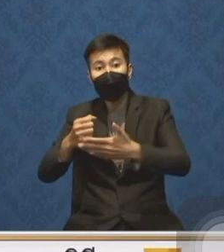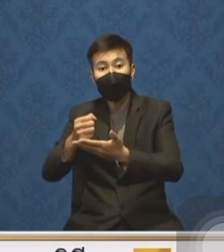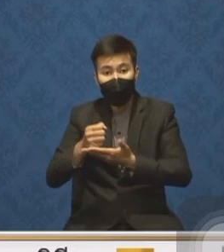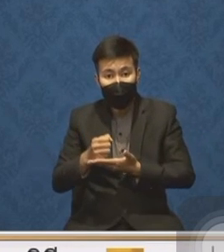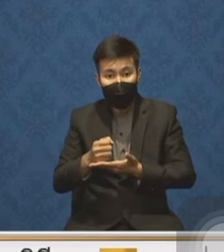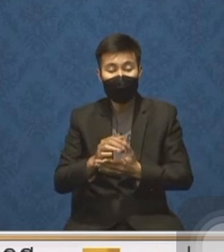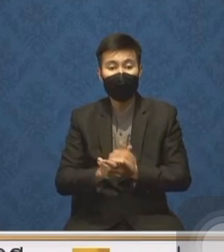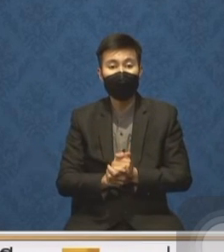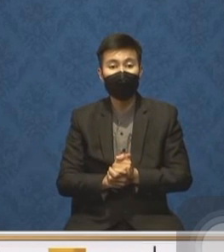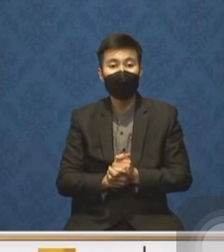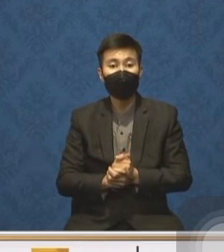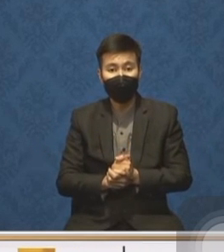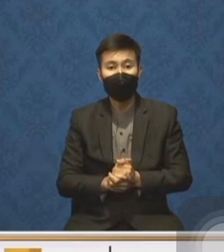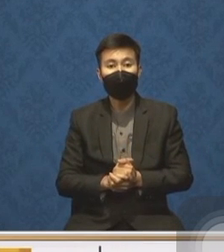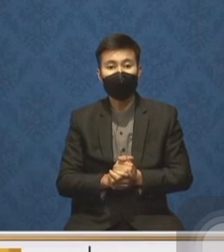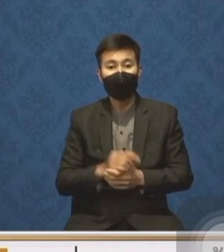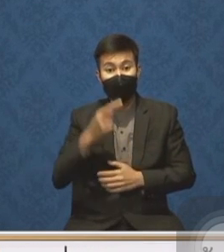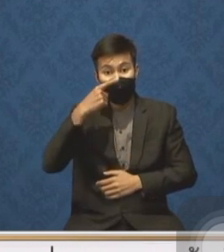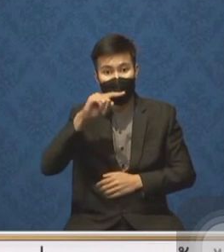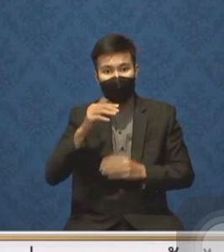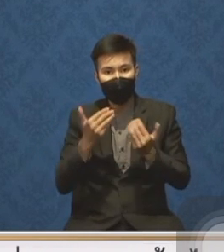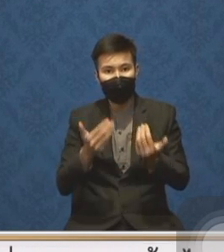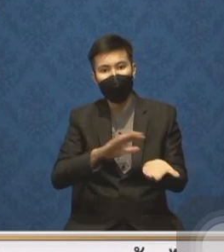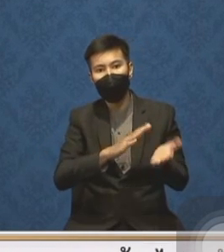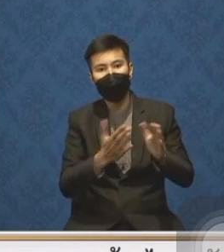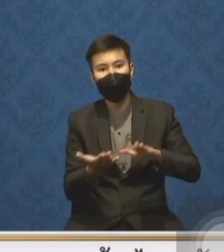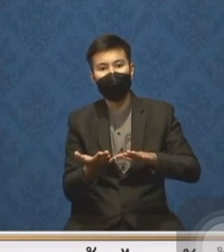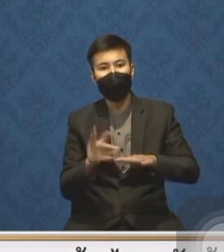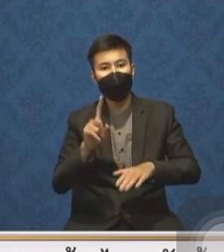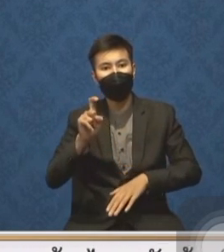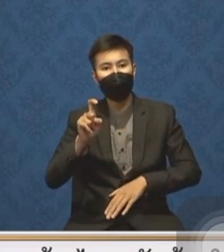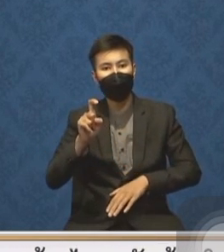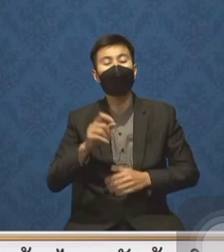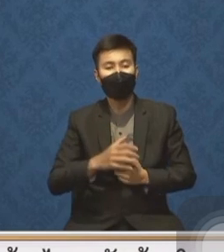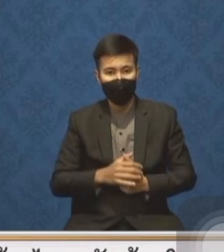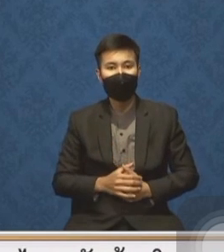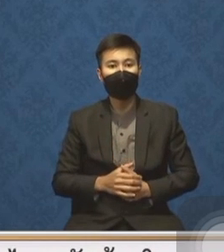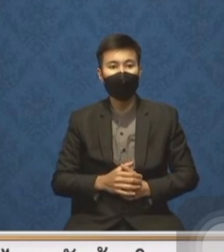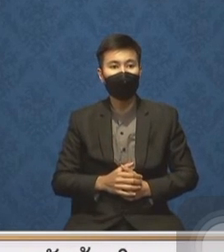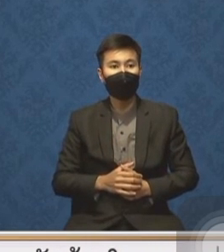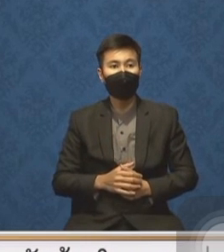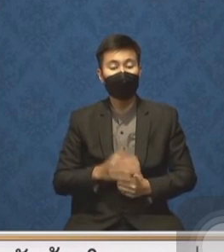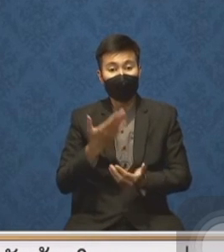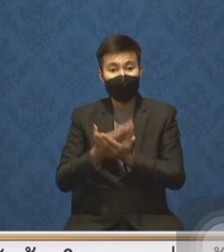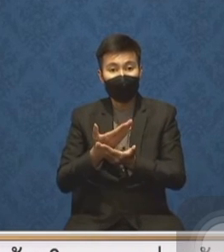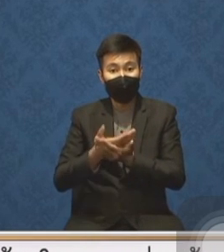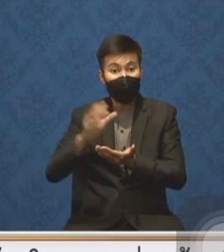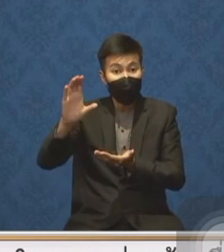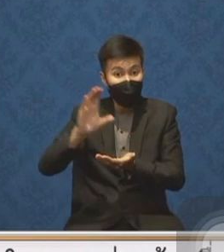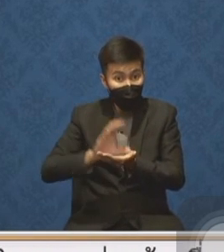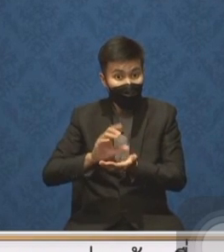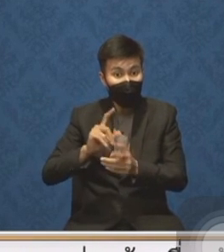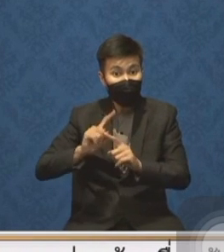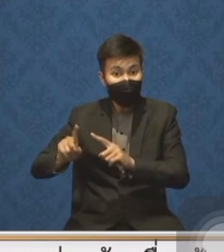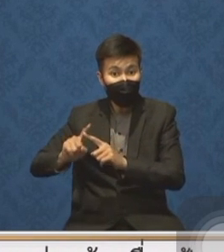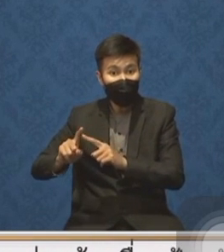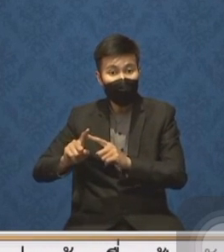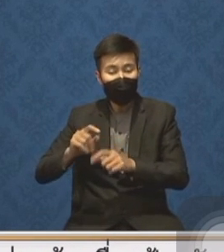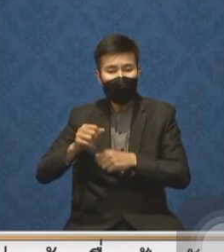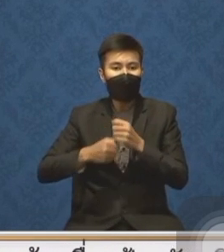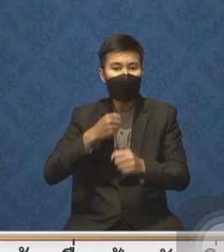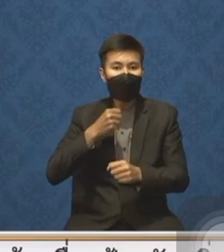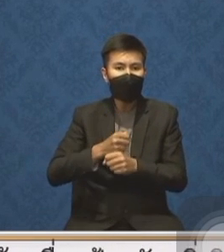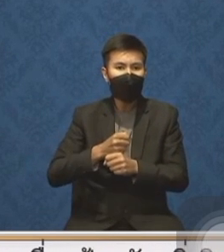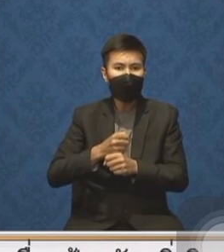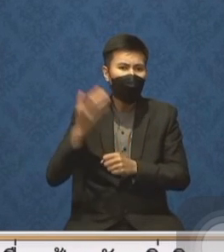าสู่สภาวะล้มเหลวไปแล้วครับเพราะฉะนั้นการใช้งบประมาณต่างๆเนี่ยหลายปีที่ผ่านมา